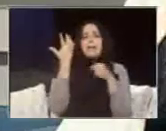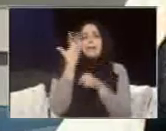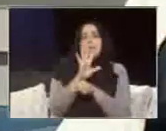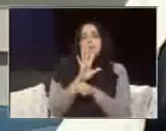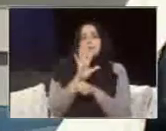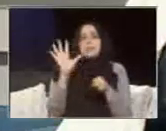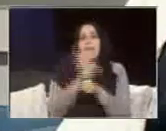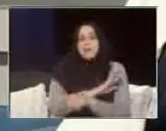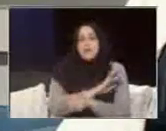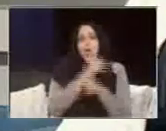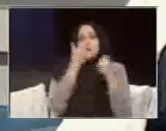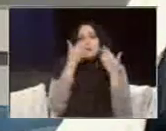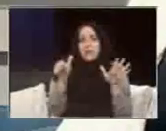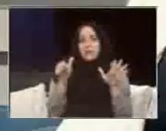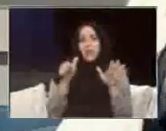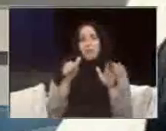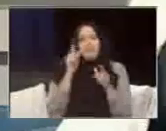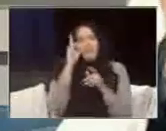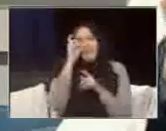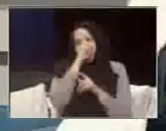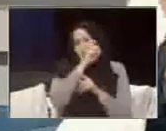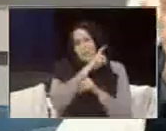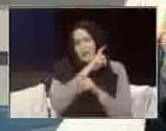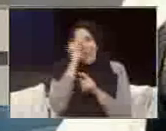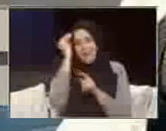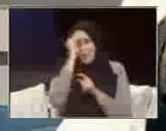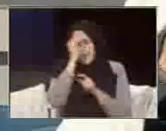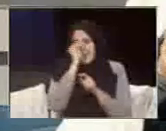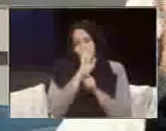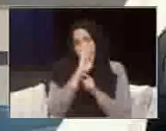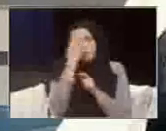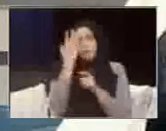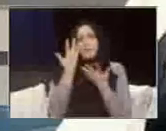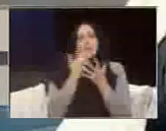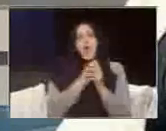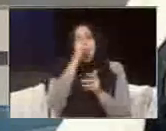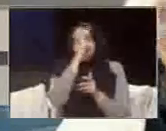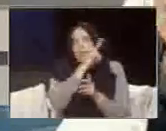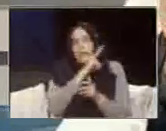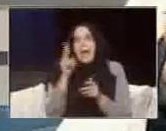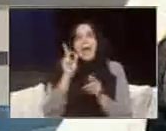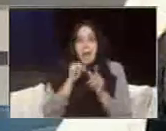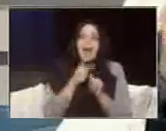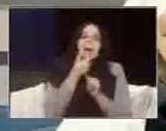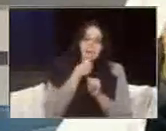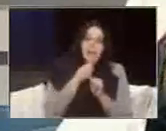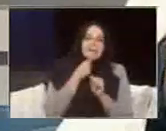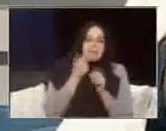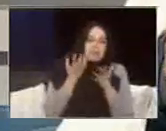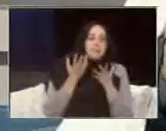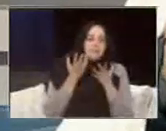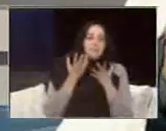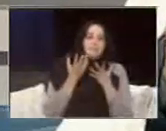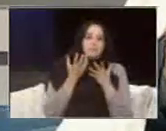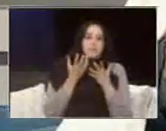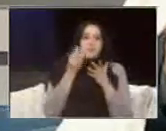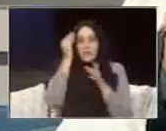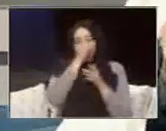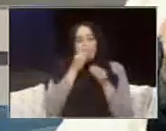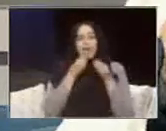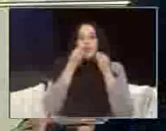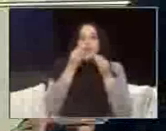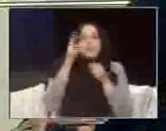مراهقه واعره جدا عموما. مانيش نتكلم على ذوك اللي ساهلين، كاينين واحد ربما واحد ربي